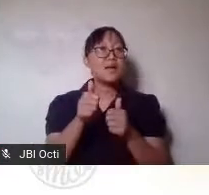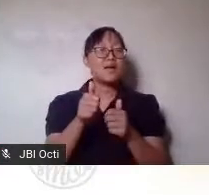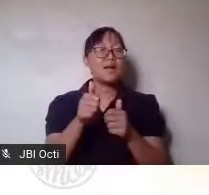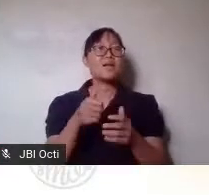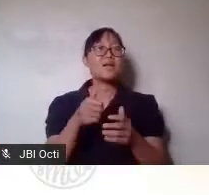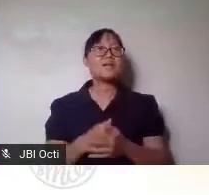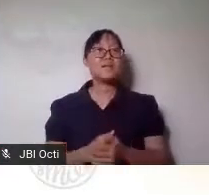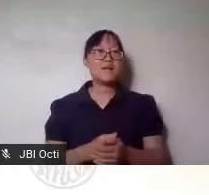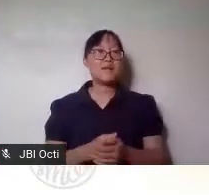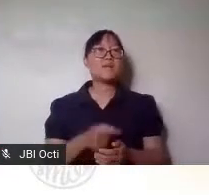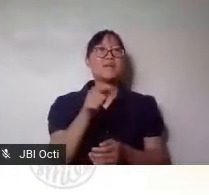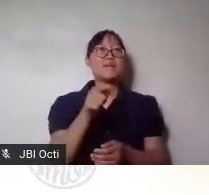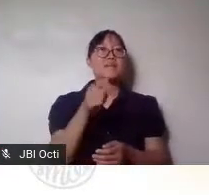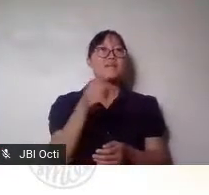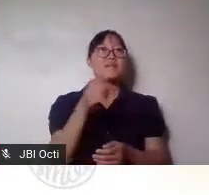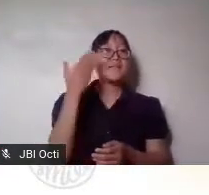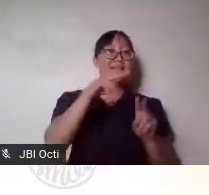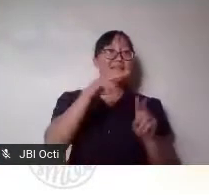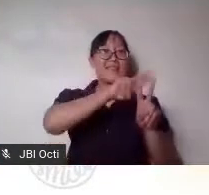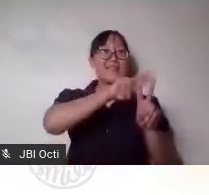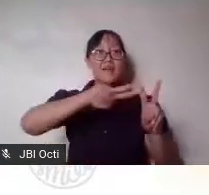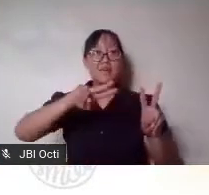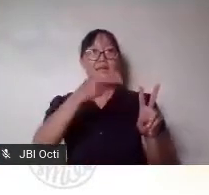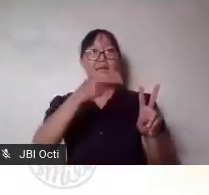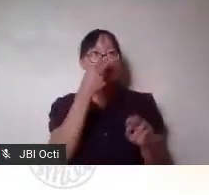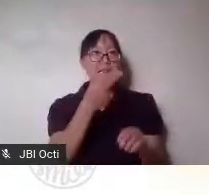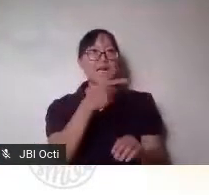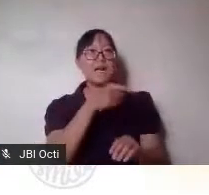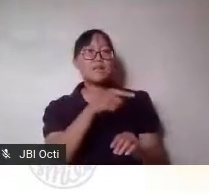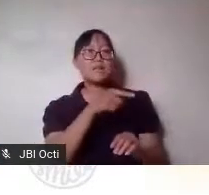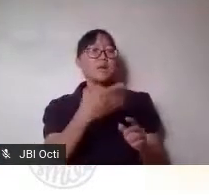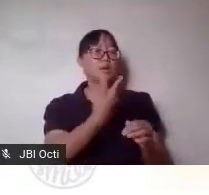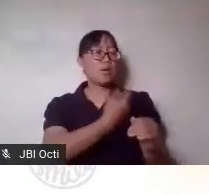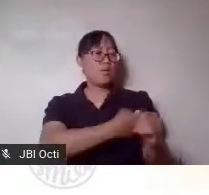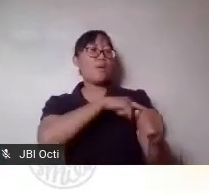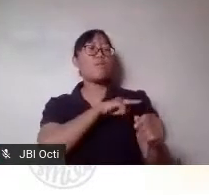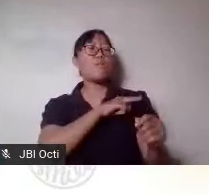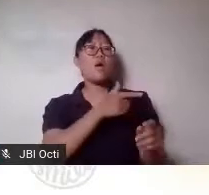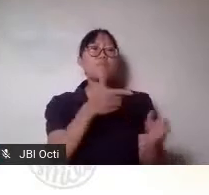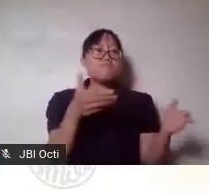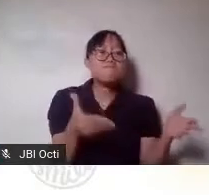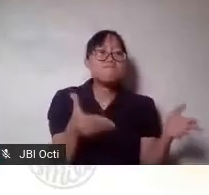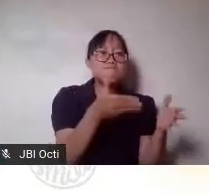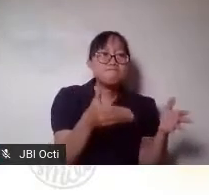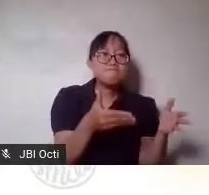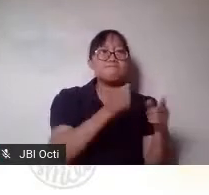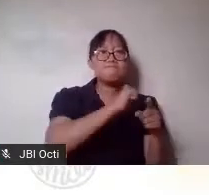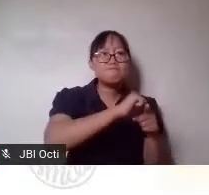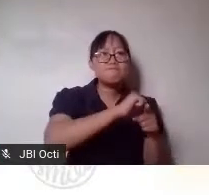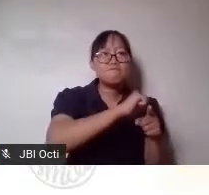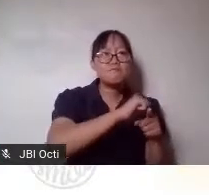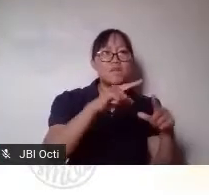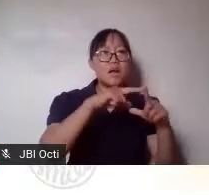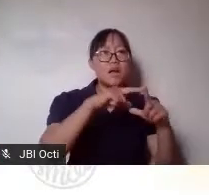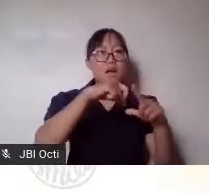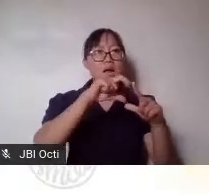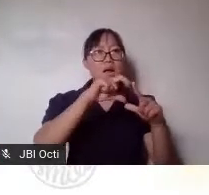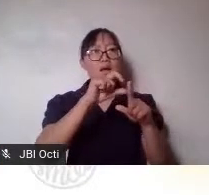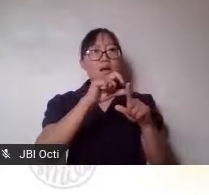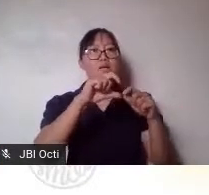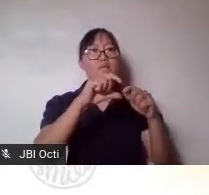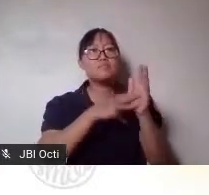mereka untuk hal yang berkaitan dengan akademik dan yang berkaitan dengan kemampuan bantu diri. Baik, slide